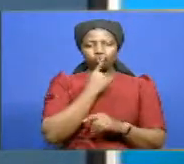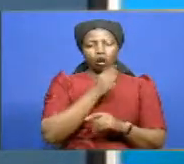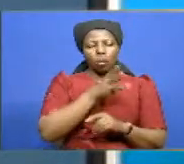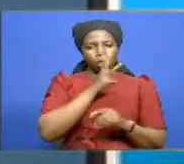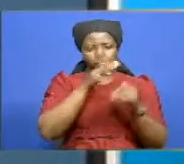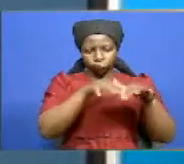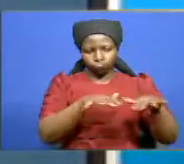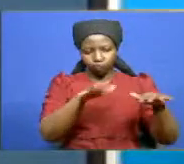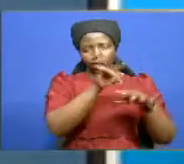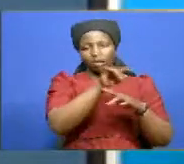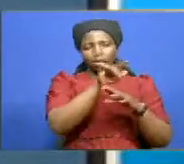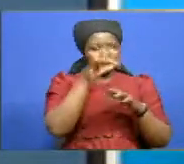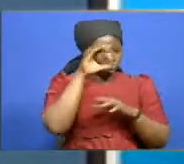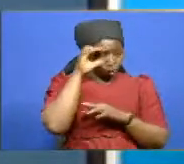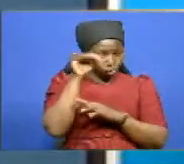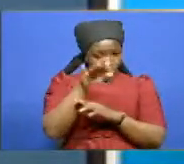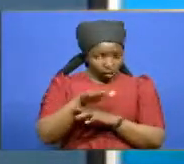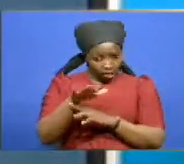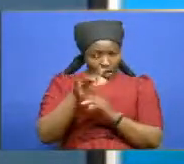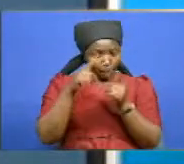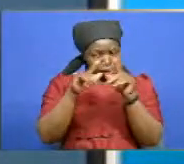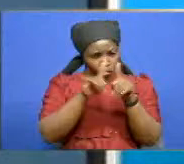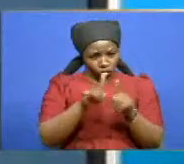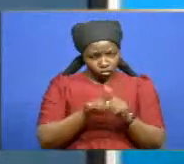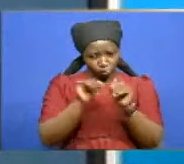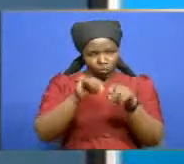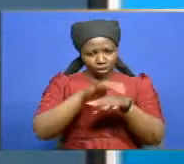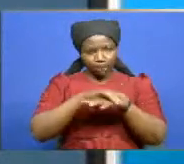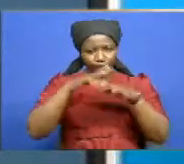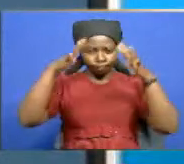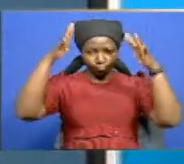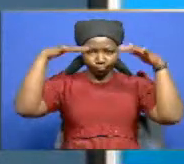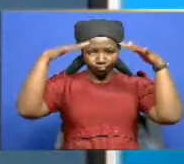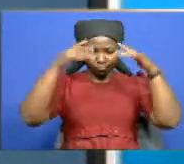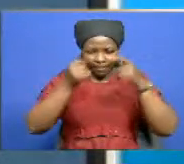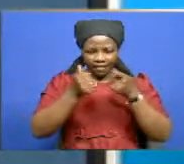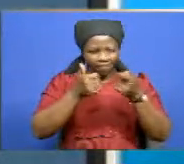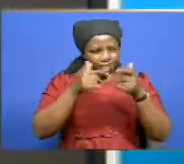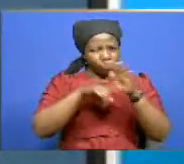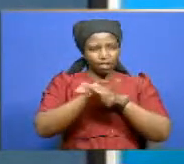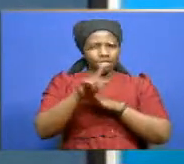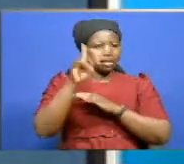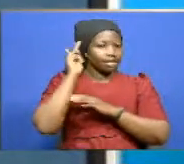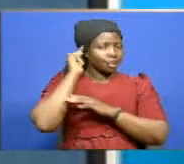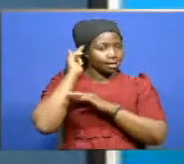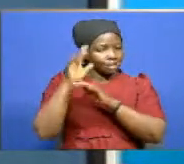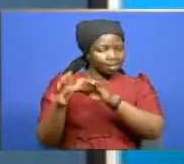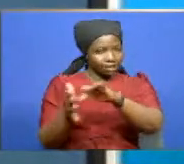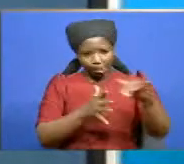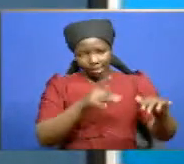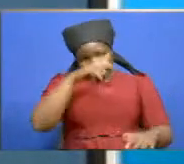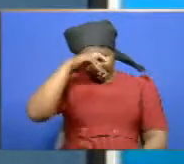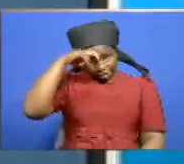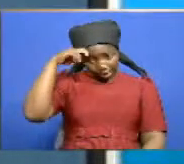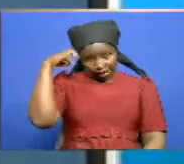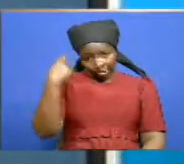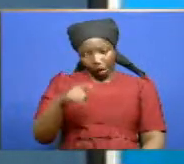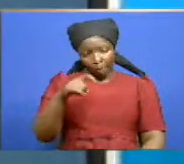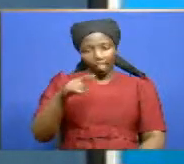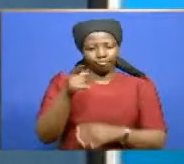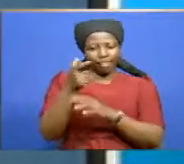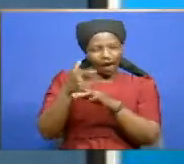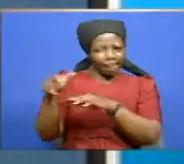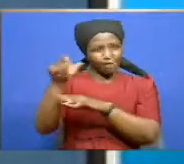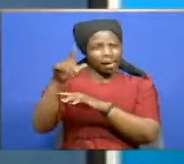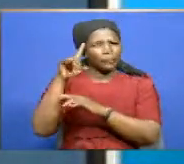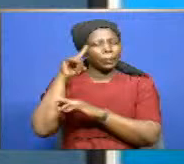wa pwani, lakini kuna uwezekano wa rasharasha za mvua katika maeneo ya Kisii. Tuangazie viwango vya joto, ambapo joto limeongezeka